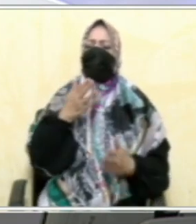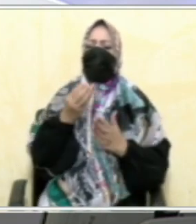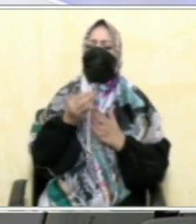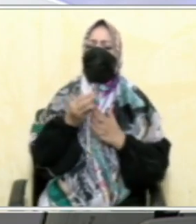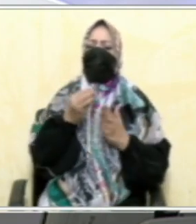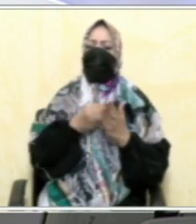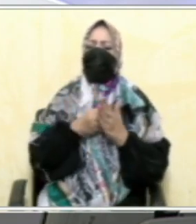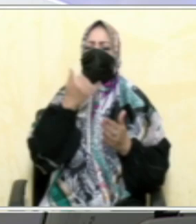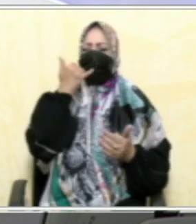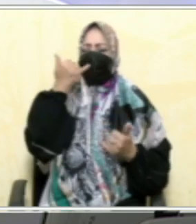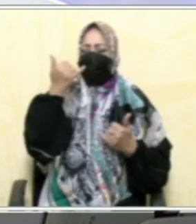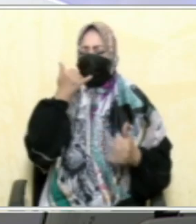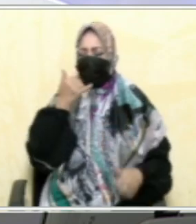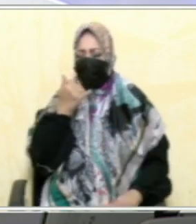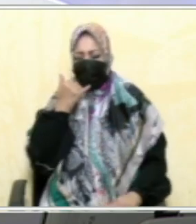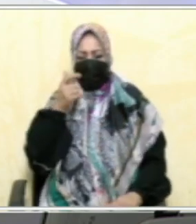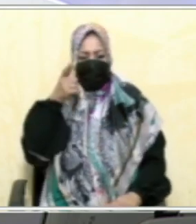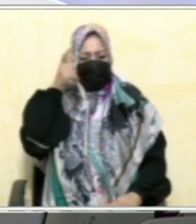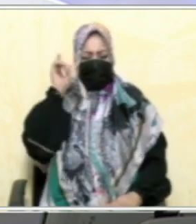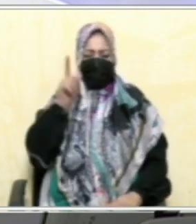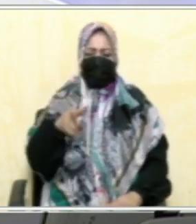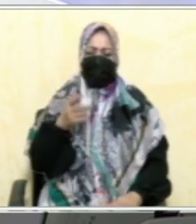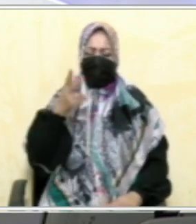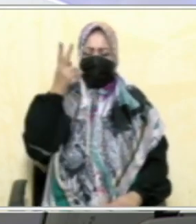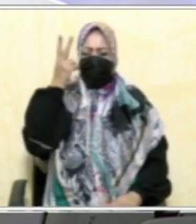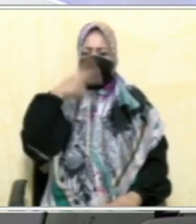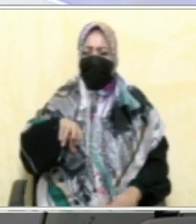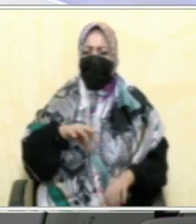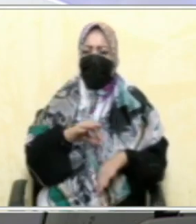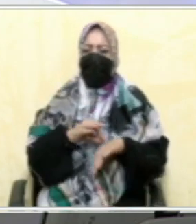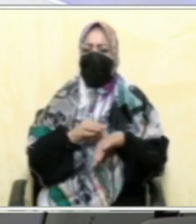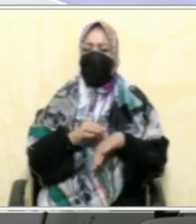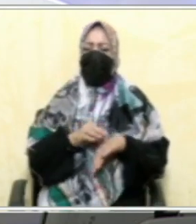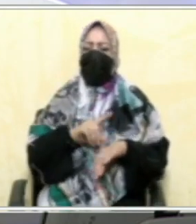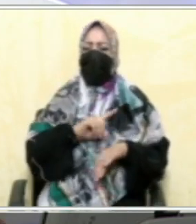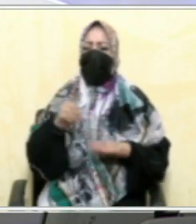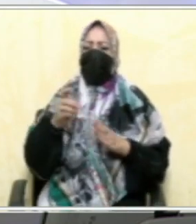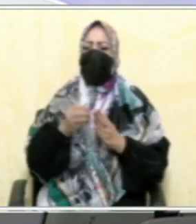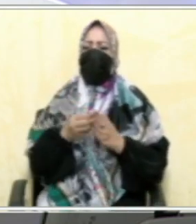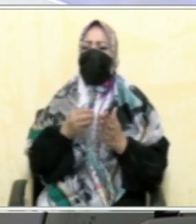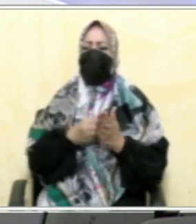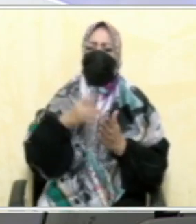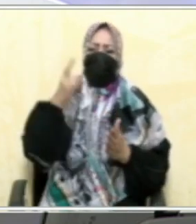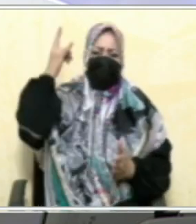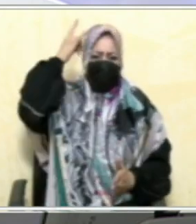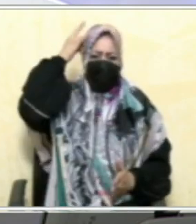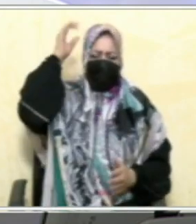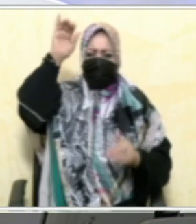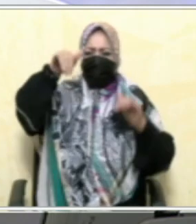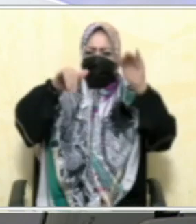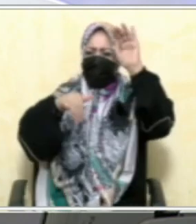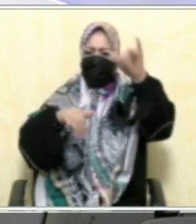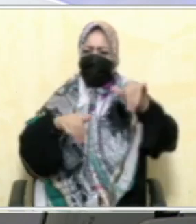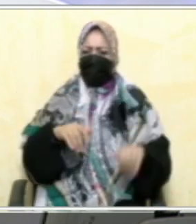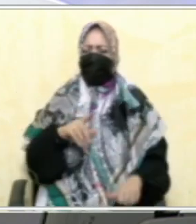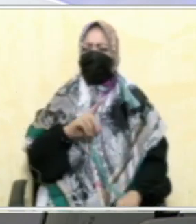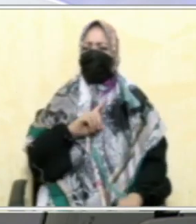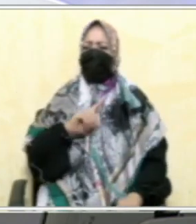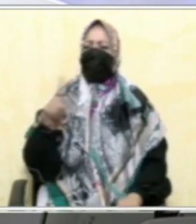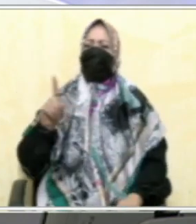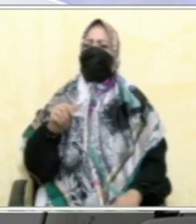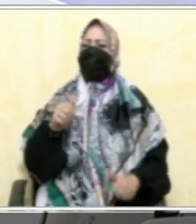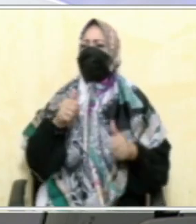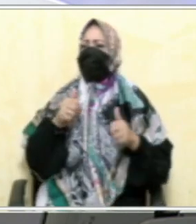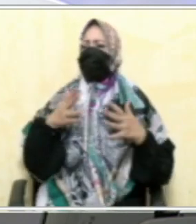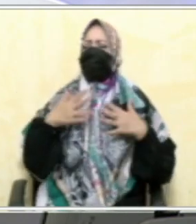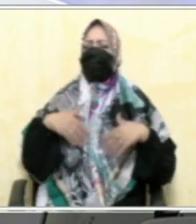عفريت. ولن يدخلك إن شاء الله لا عفريت ولا شيطان، ولا تنتبهي لمثل هذه الخرافات. نعم، المرأة